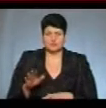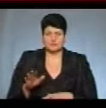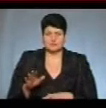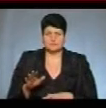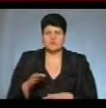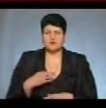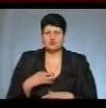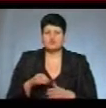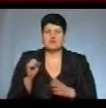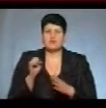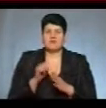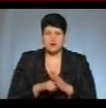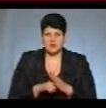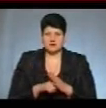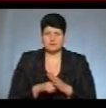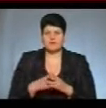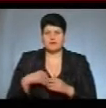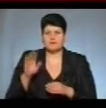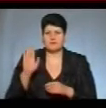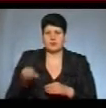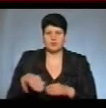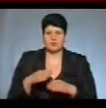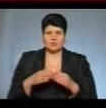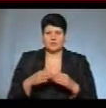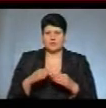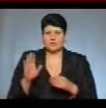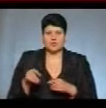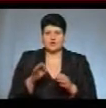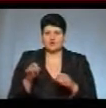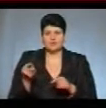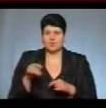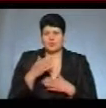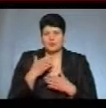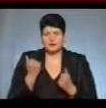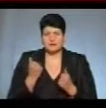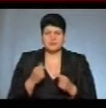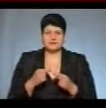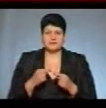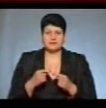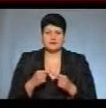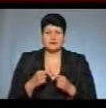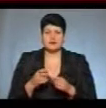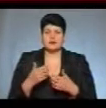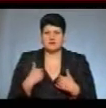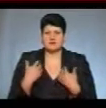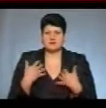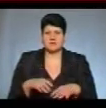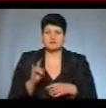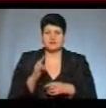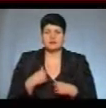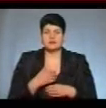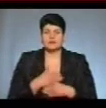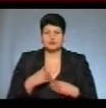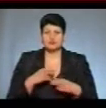вбиває. Байдужість, бо вони собі махнули рукою, що нічого в нього там немає. Так я втратив дитину. Не хочу, щоб хтось інший